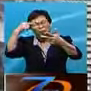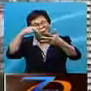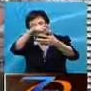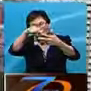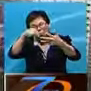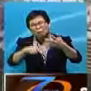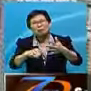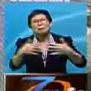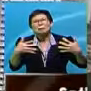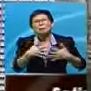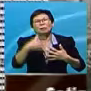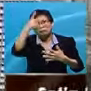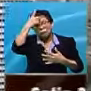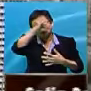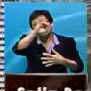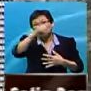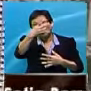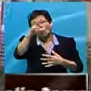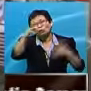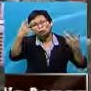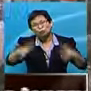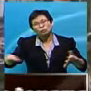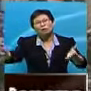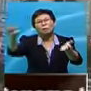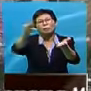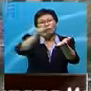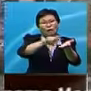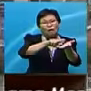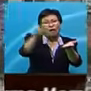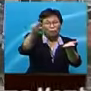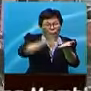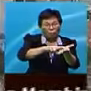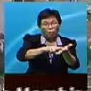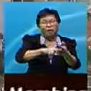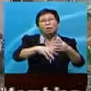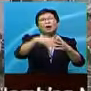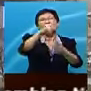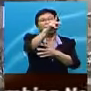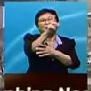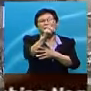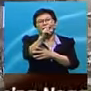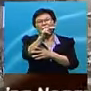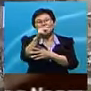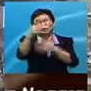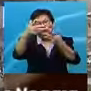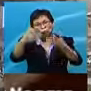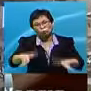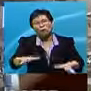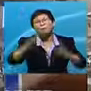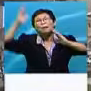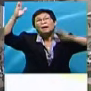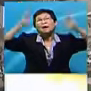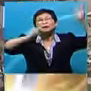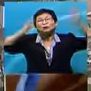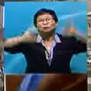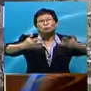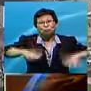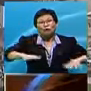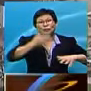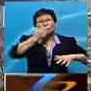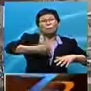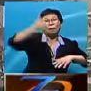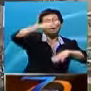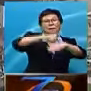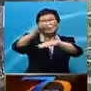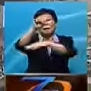Sebelum ini, Datuk Johari telah mengeluarkan kenyataan media memaklumkan keluaran dalam negara kasar KDNK Malaysia antara yang terbaik